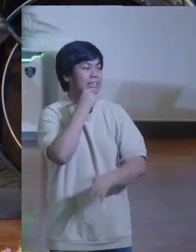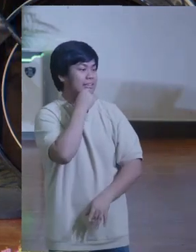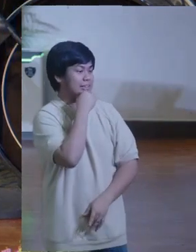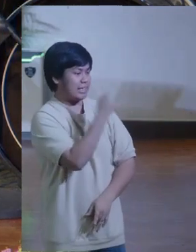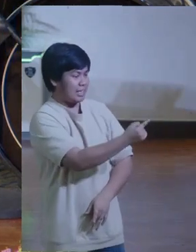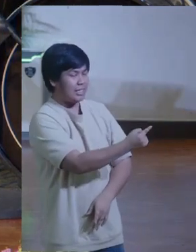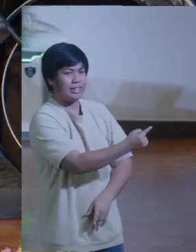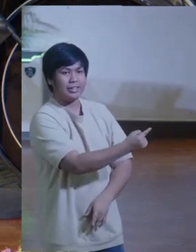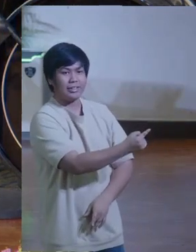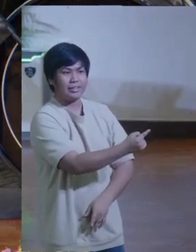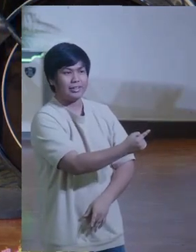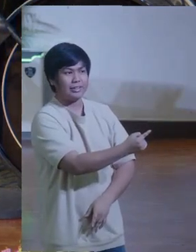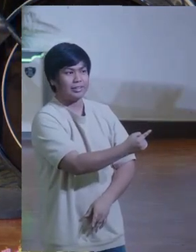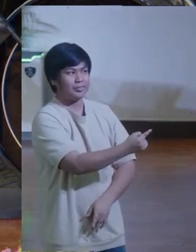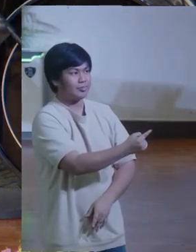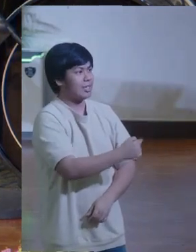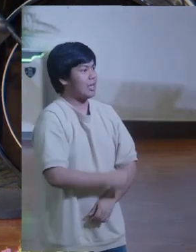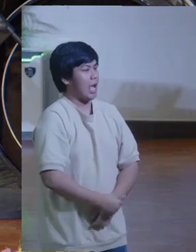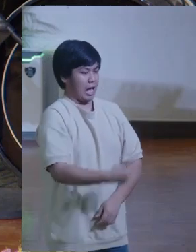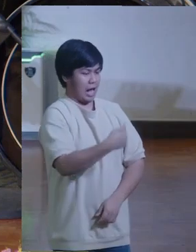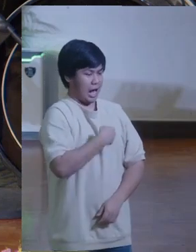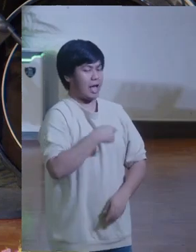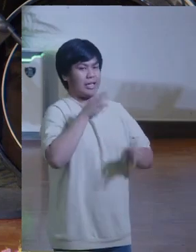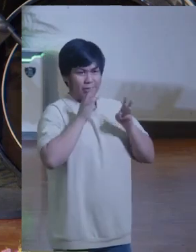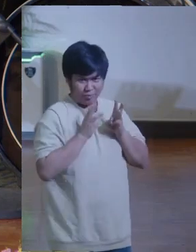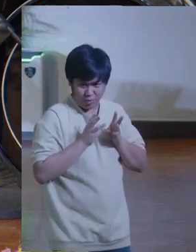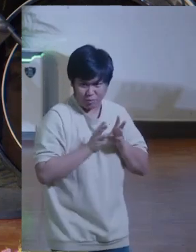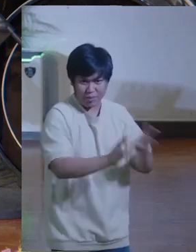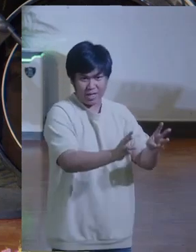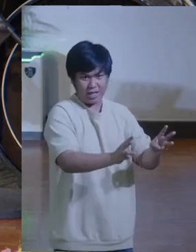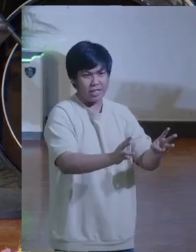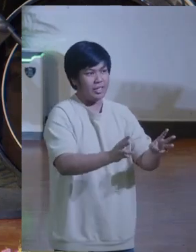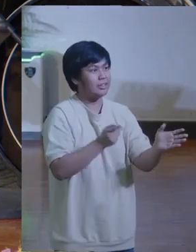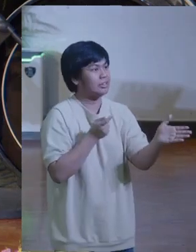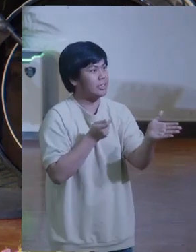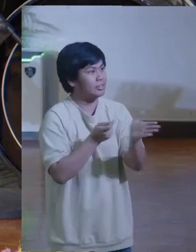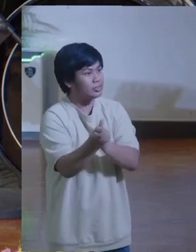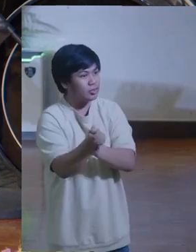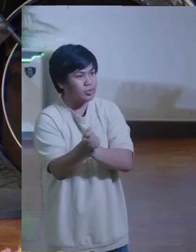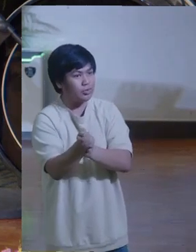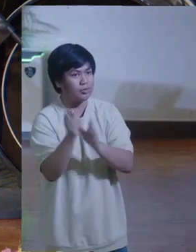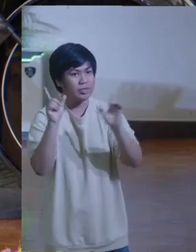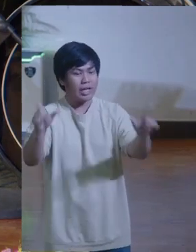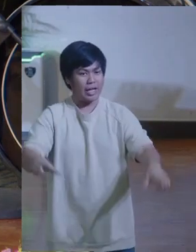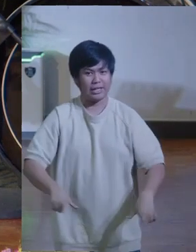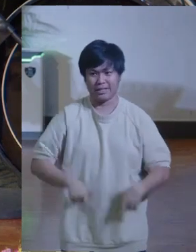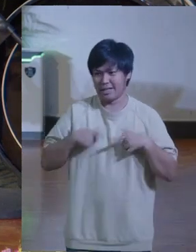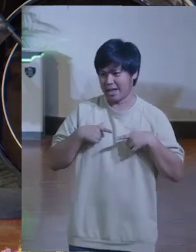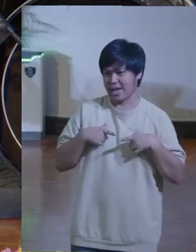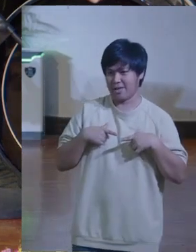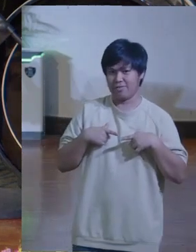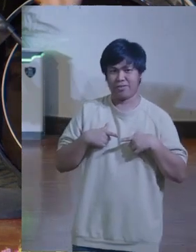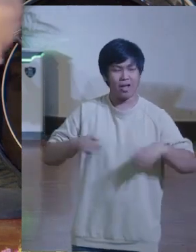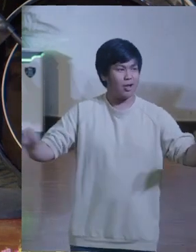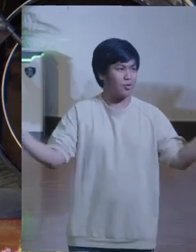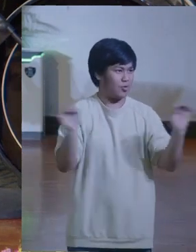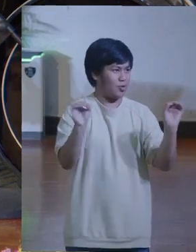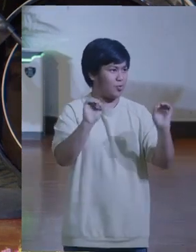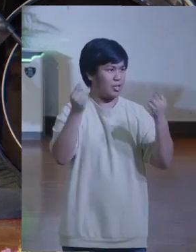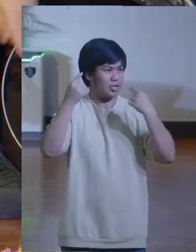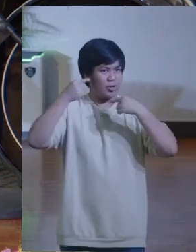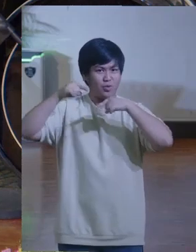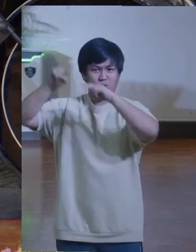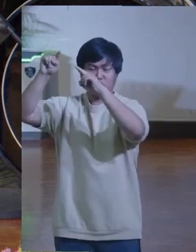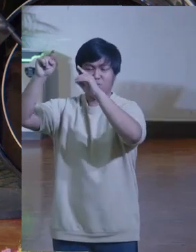them, John 14:6, sabay-sabay, I am the way, the truth, and the life.